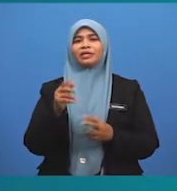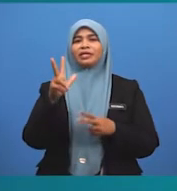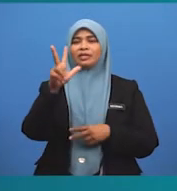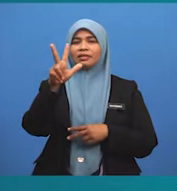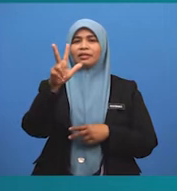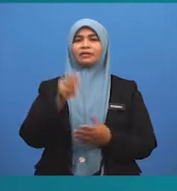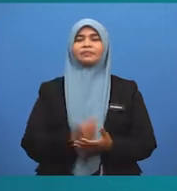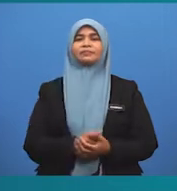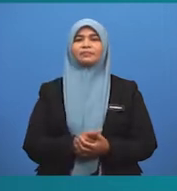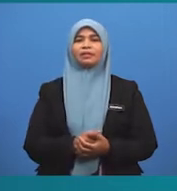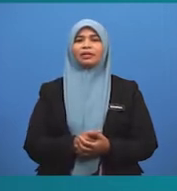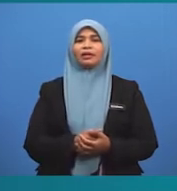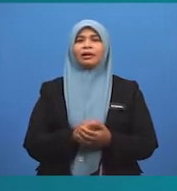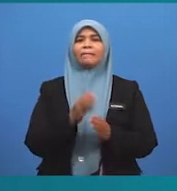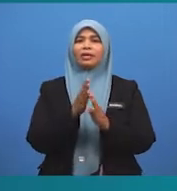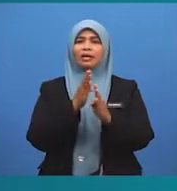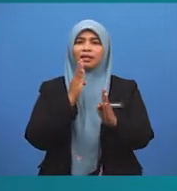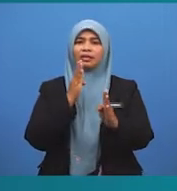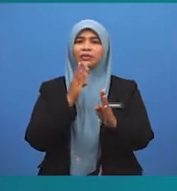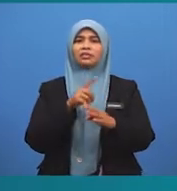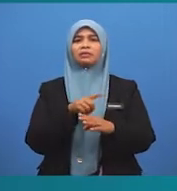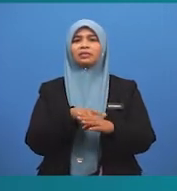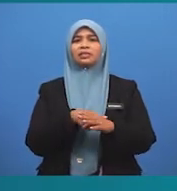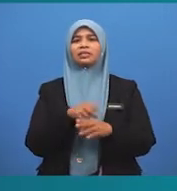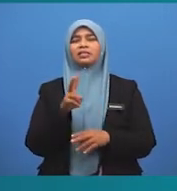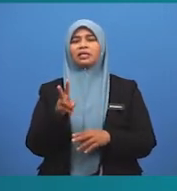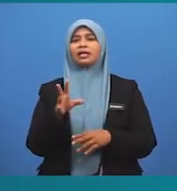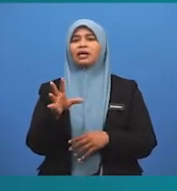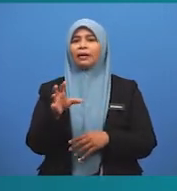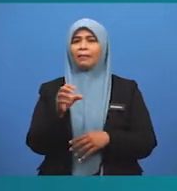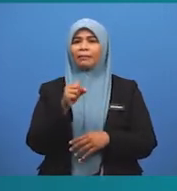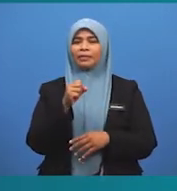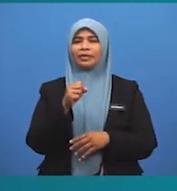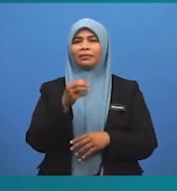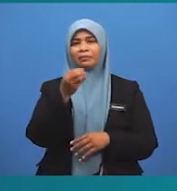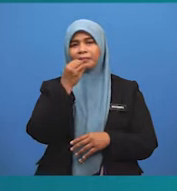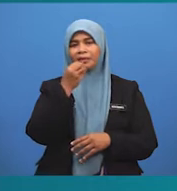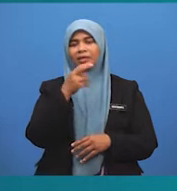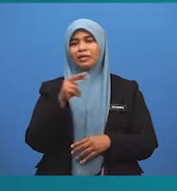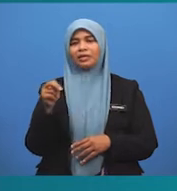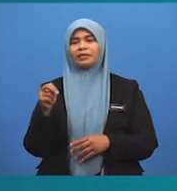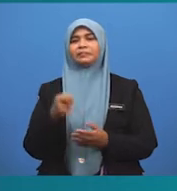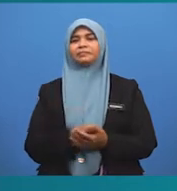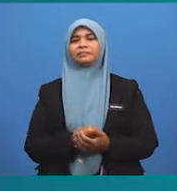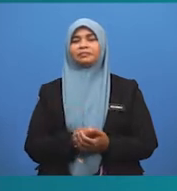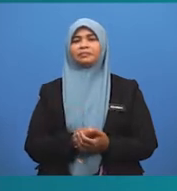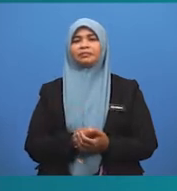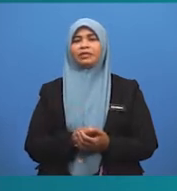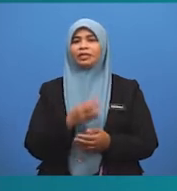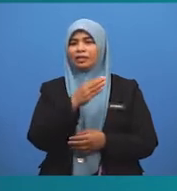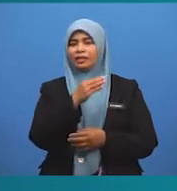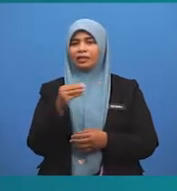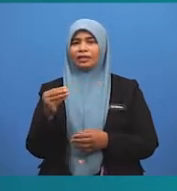ketiga, beratur semasa hendak mengambil makanan